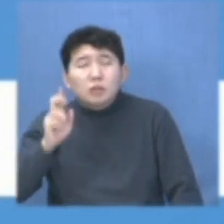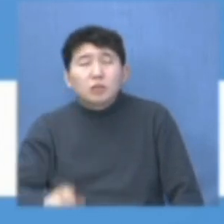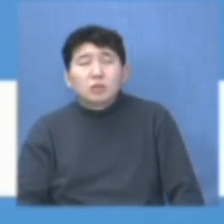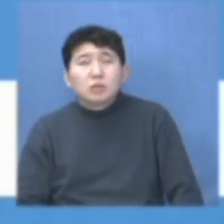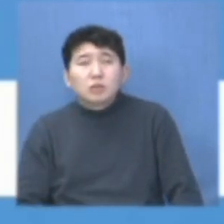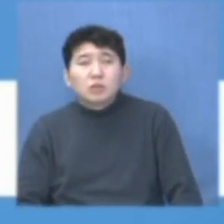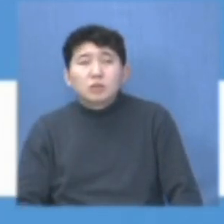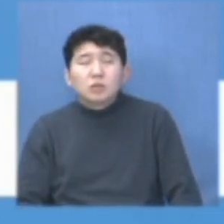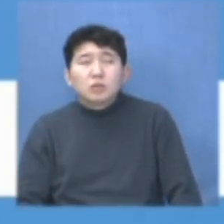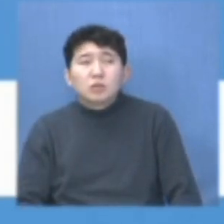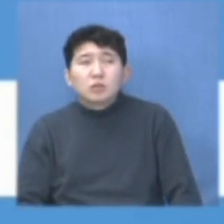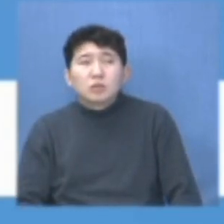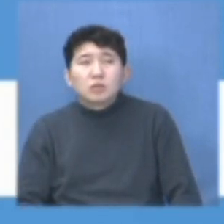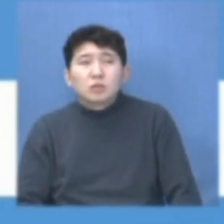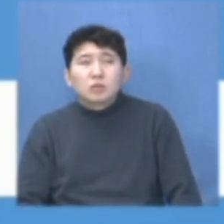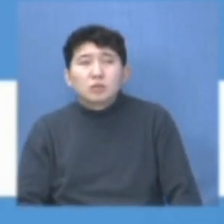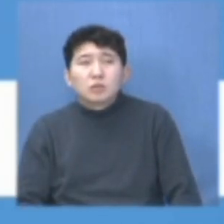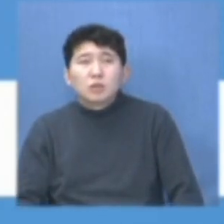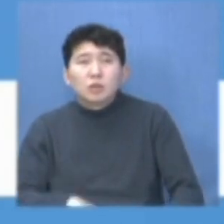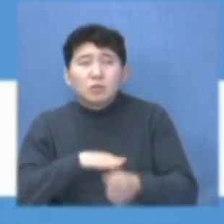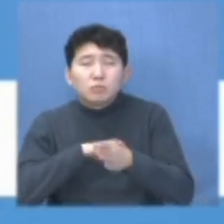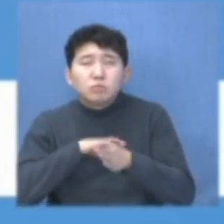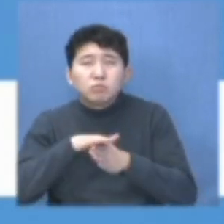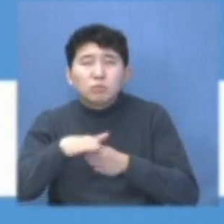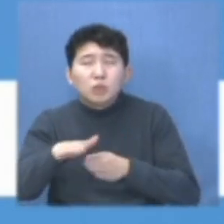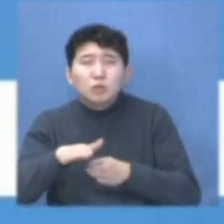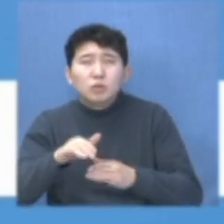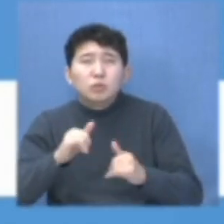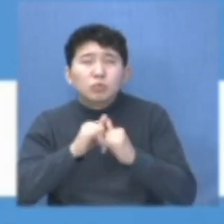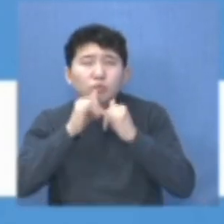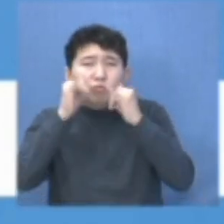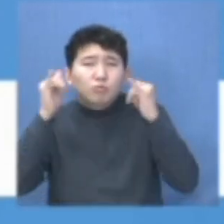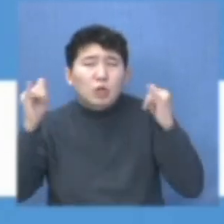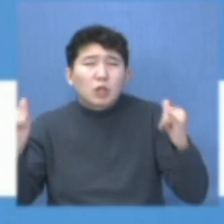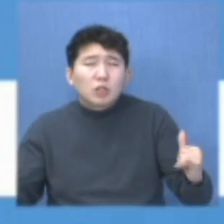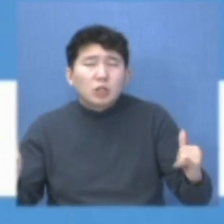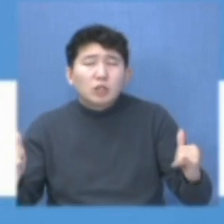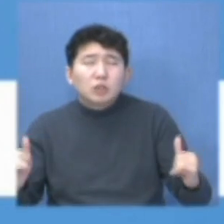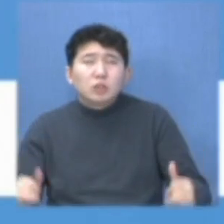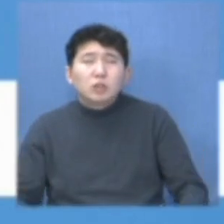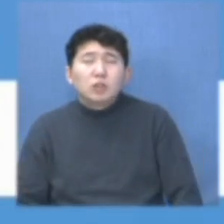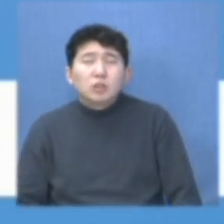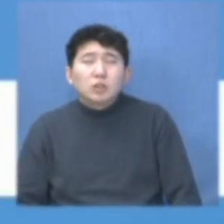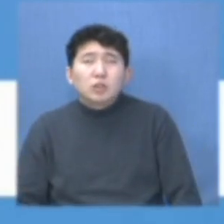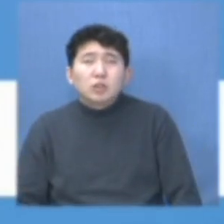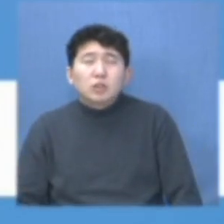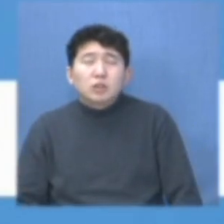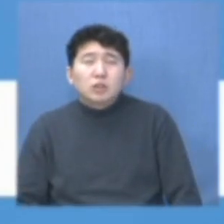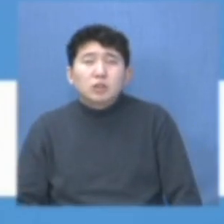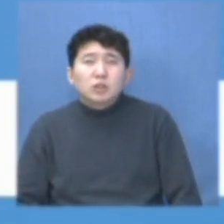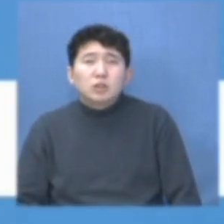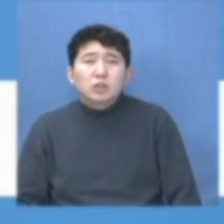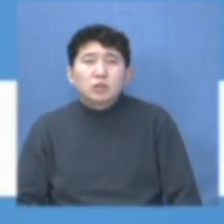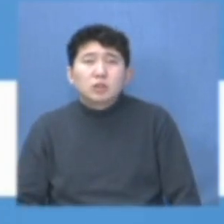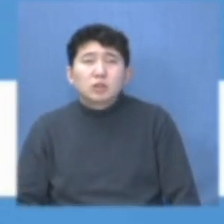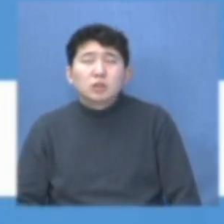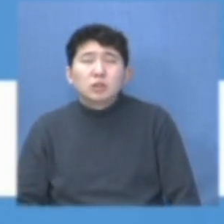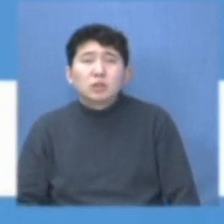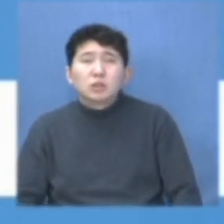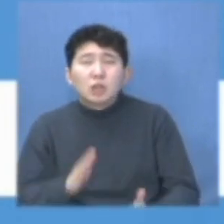өзара тиімді ынтымақтастықты толығымен ұлғайтуға және кеңейтуге өзара мүдделіліктің бар екендігін растады.